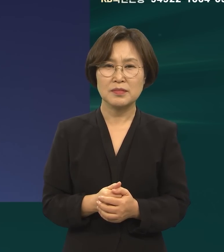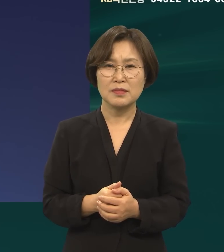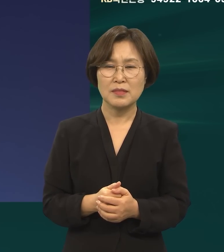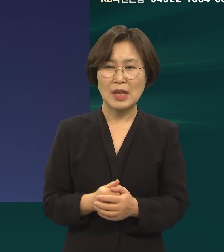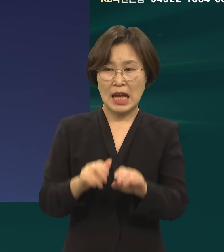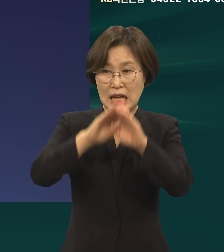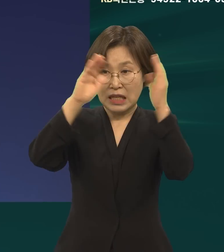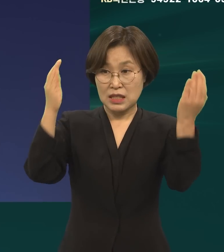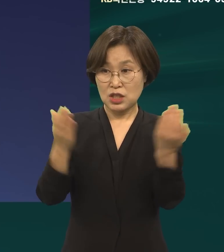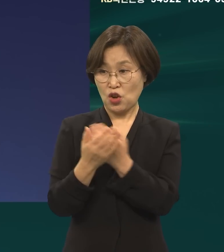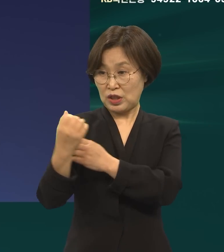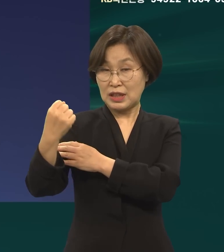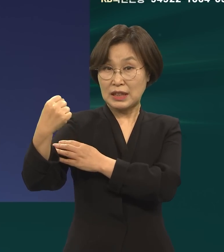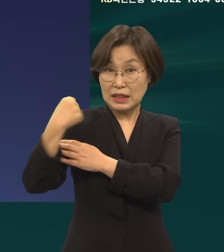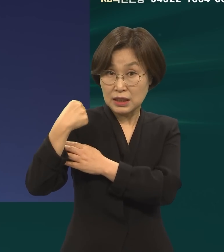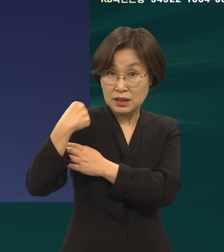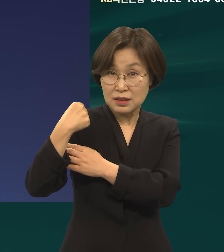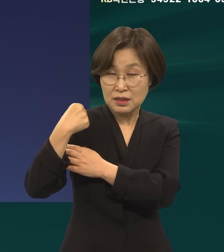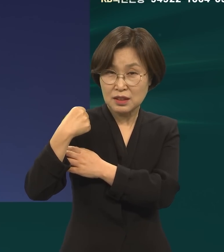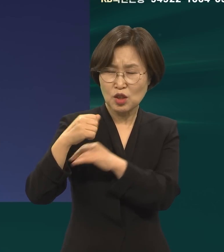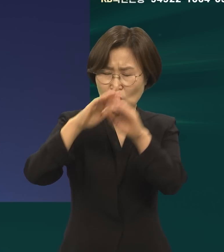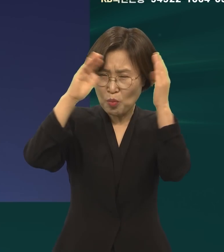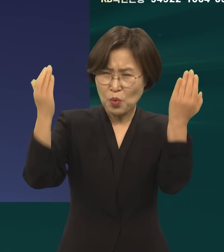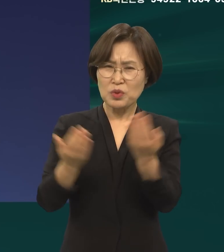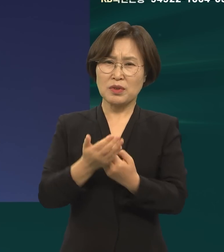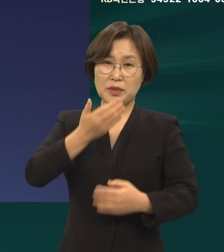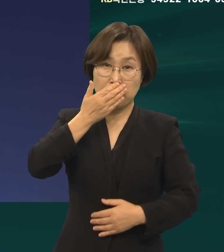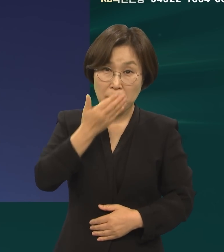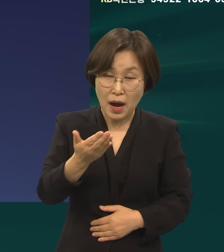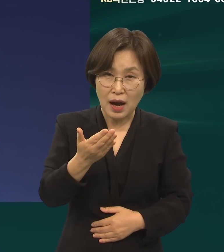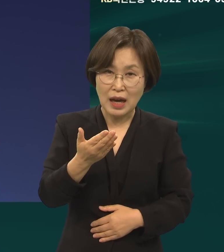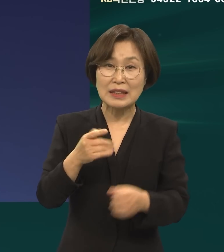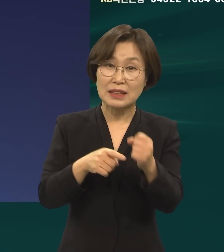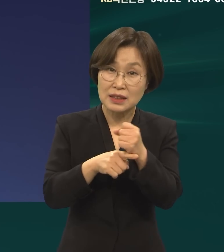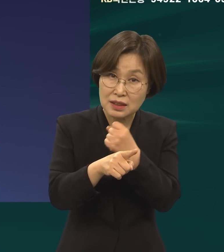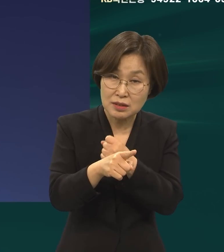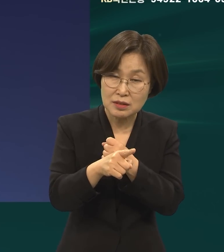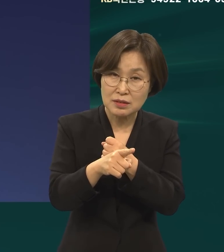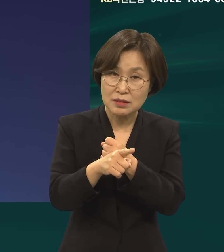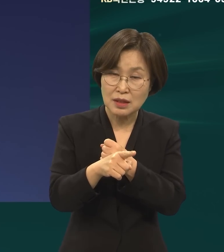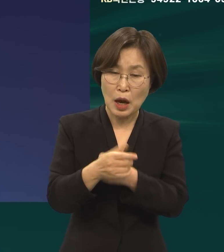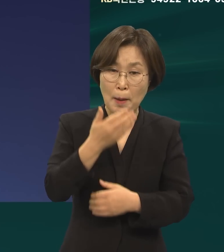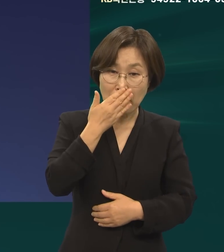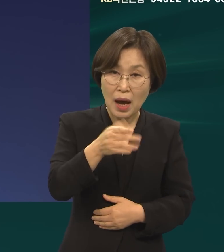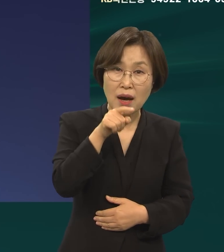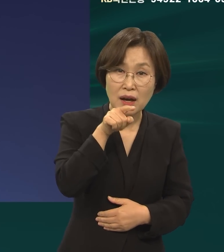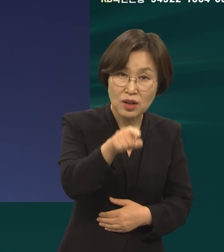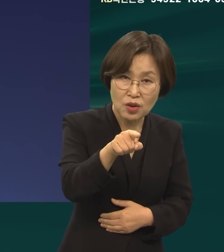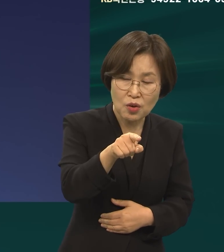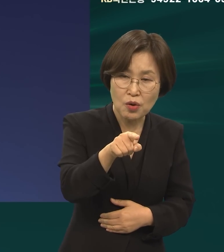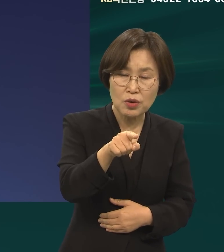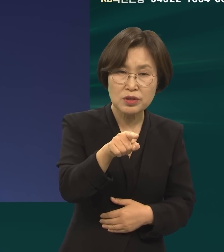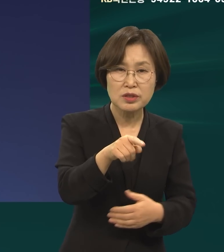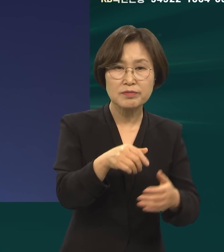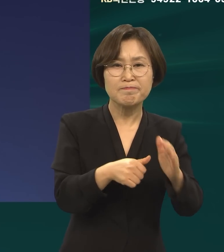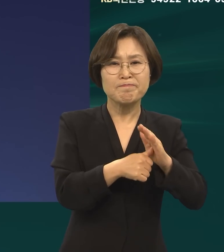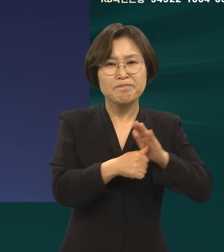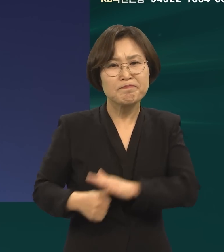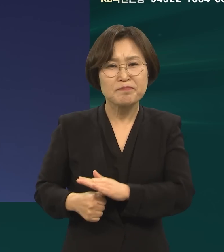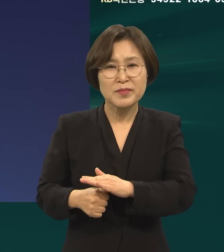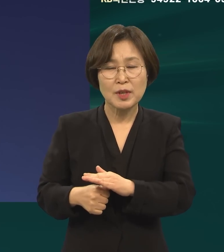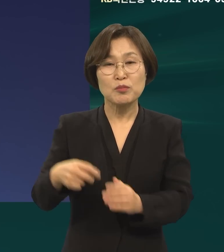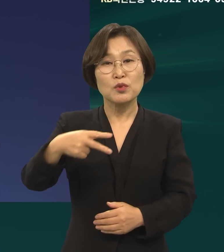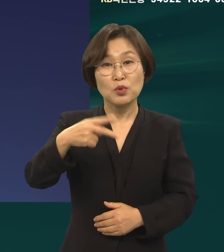전능하시다는 말은 모든 것을 하실 수 있다는 말이기도 하지만 하실 수 있는 것을 안 하시는 것도 전능이다.